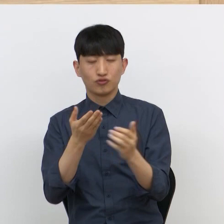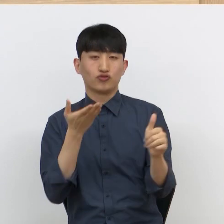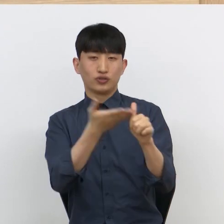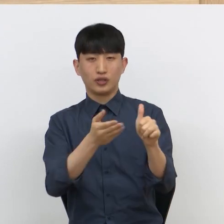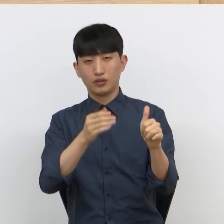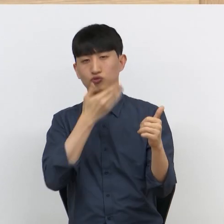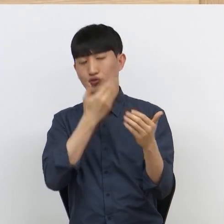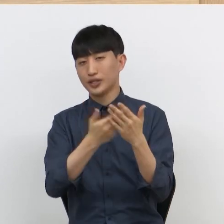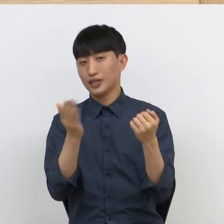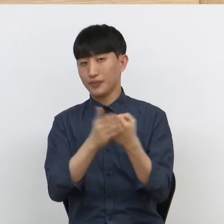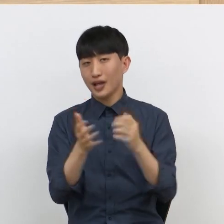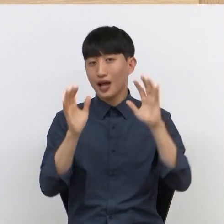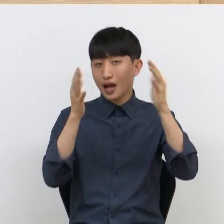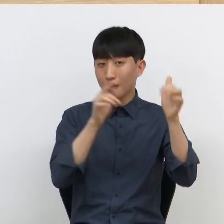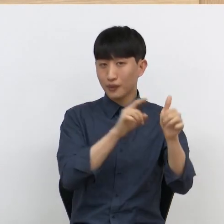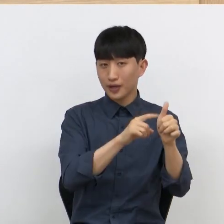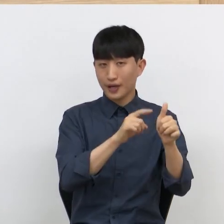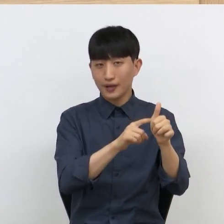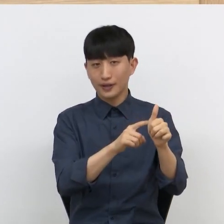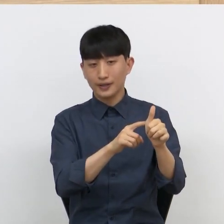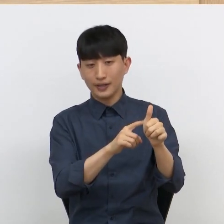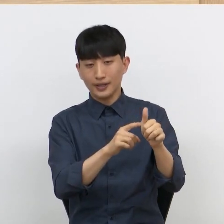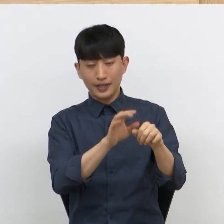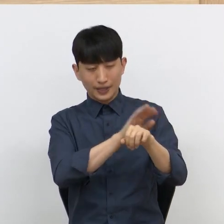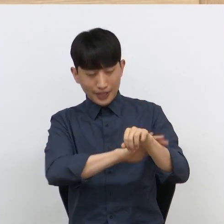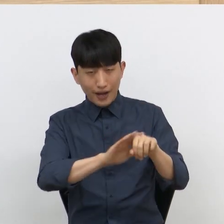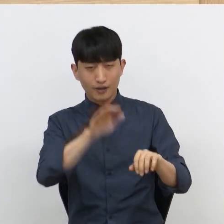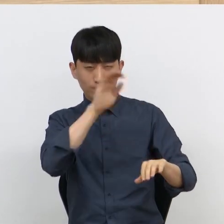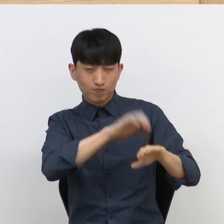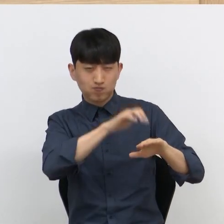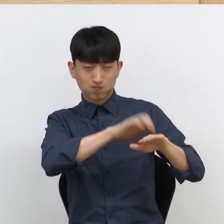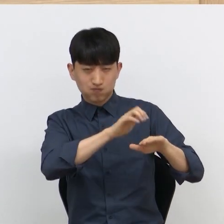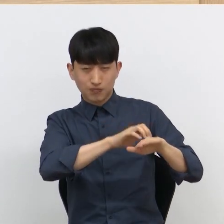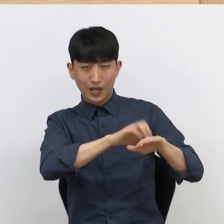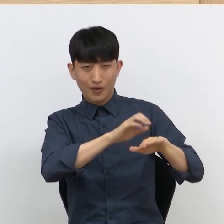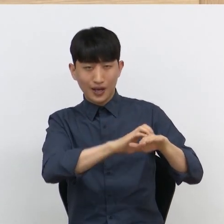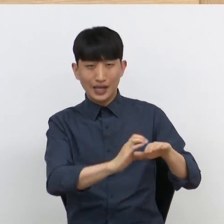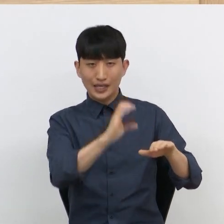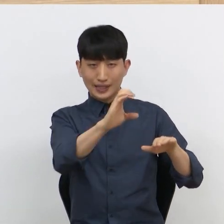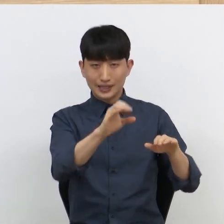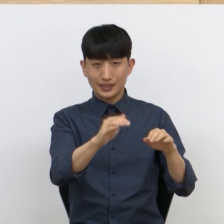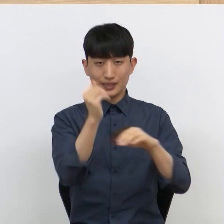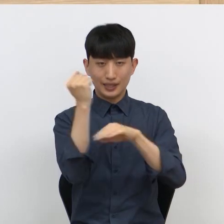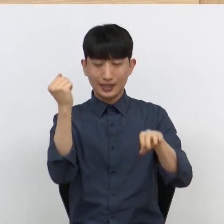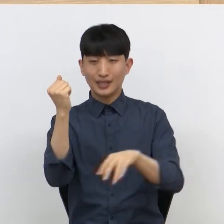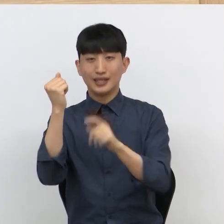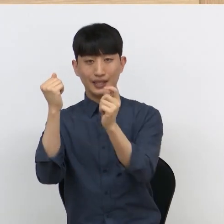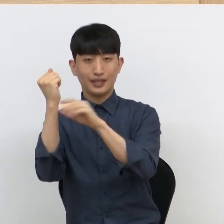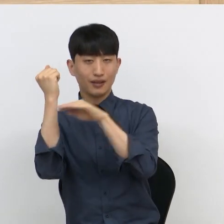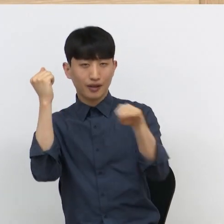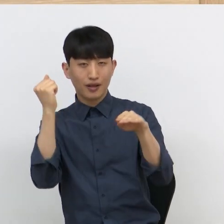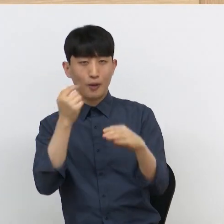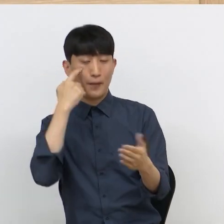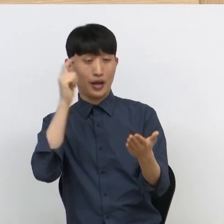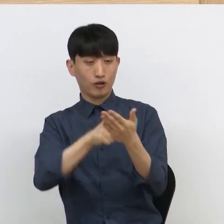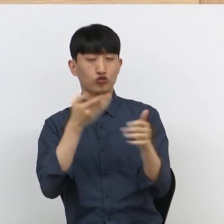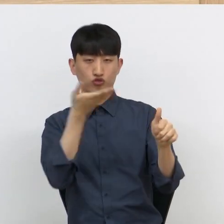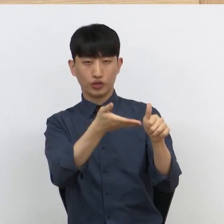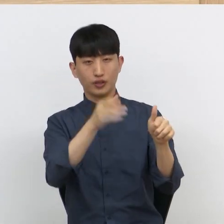경우에는 아동들을 정말 트레이닝을 잘 시켜서 T레벨과 C레벨을 잘 찾아주는 것이 무엇보다도